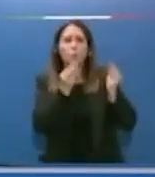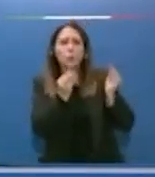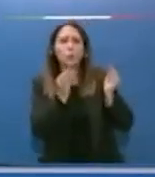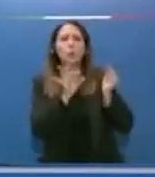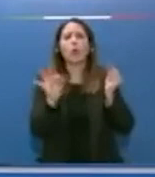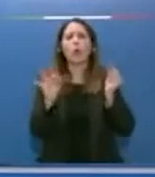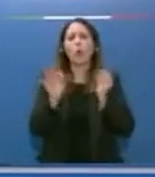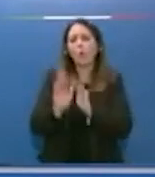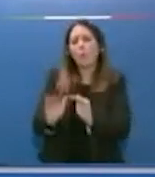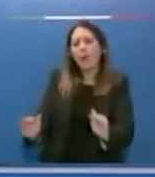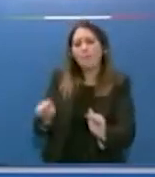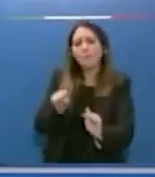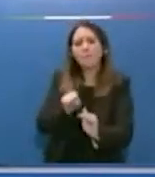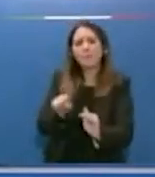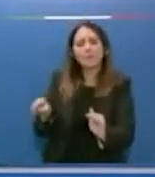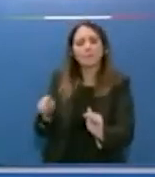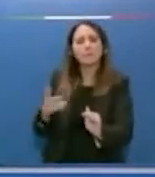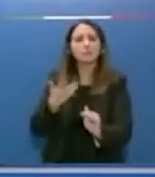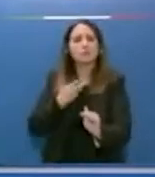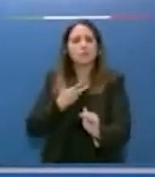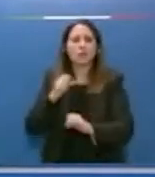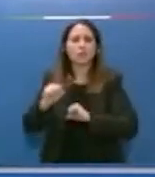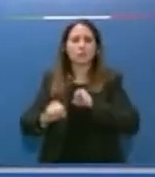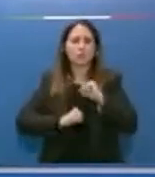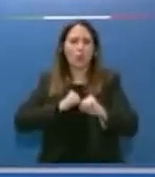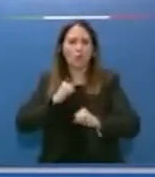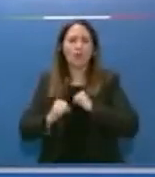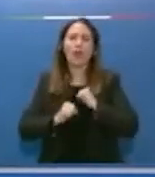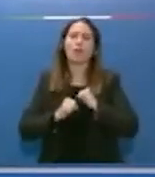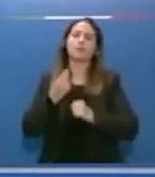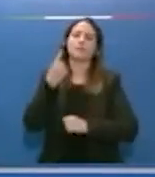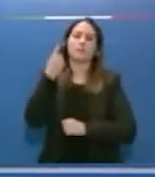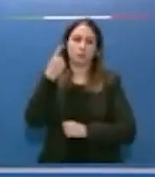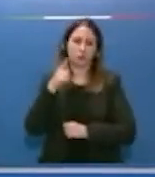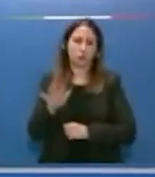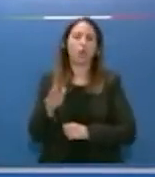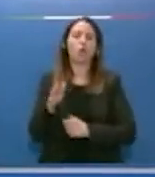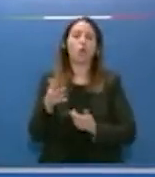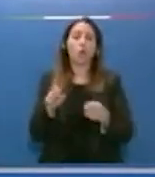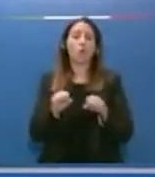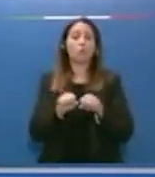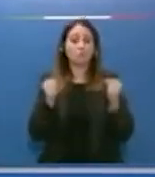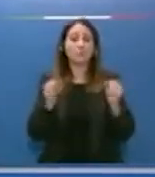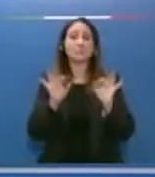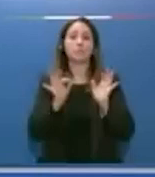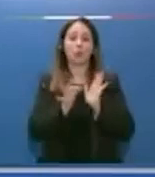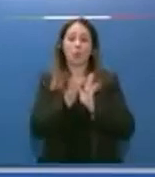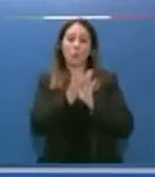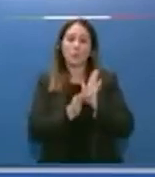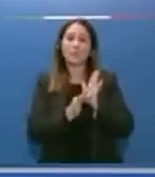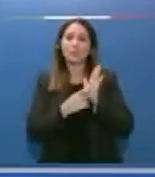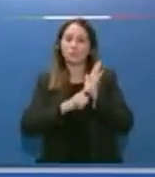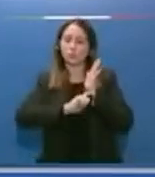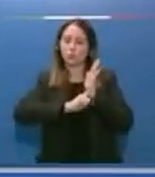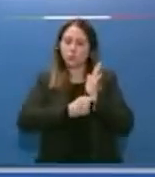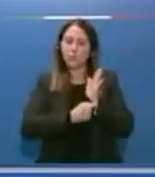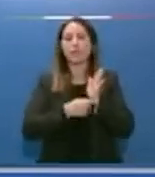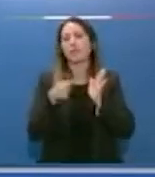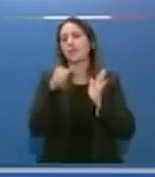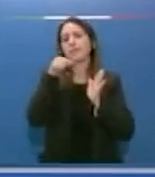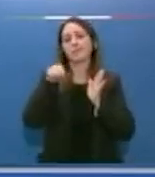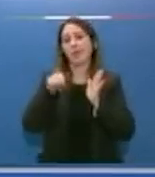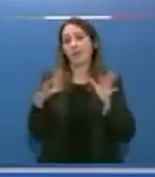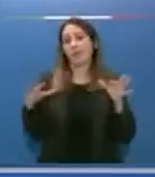hanno subito a causa delle restrizioni necessarie per contenere